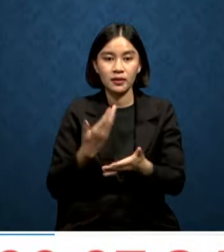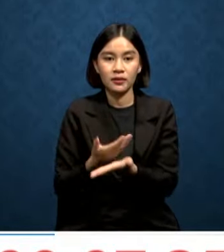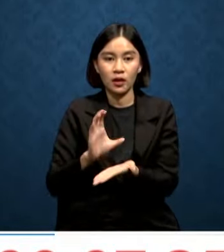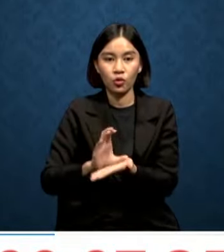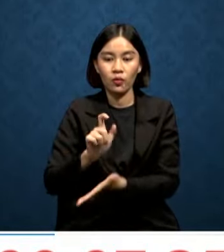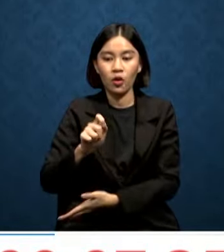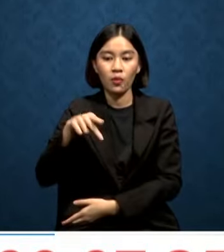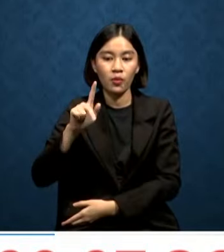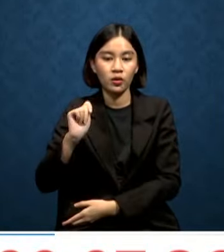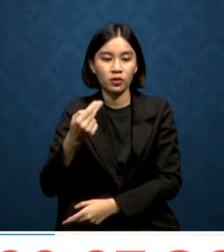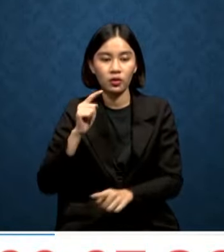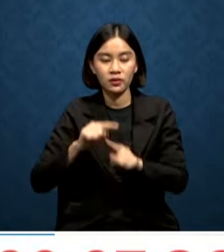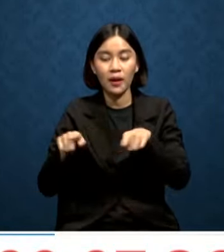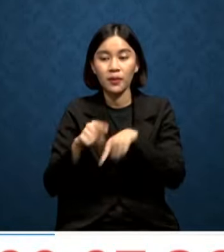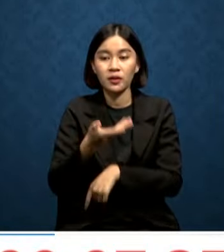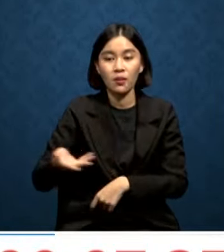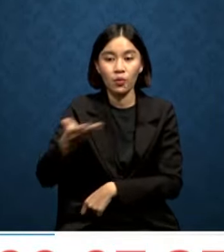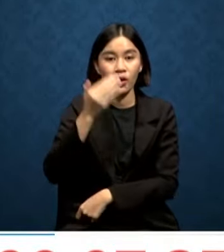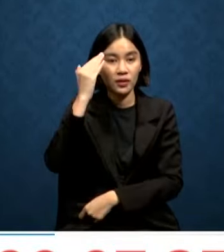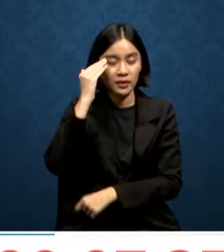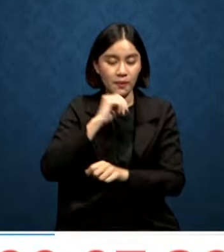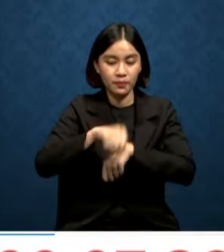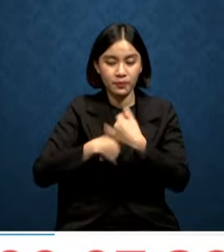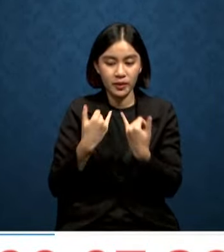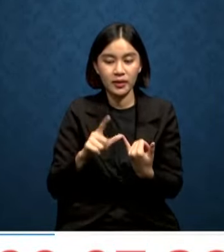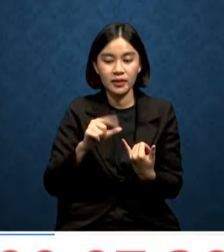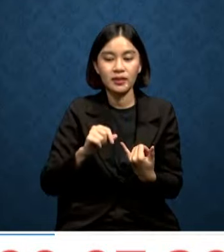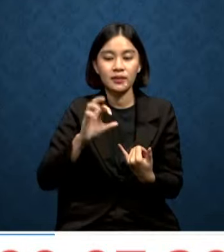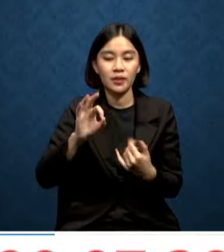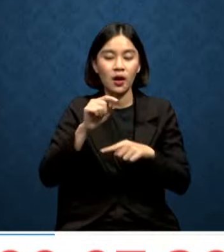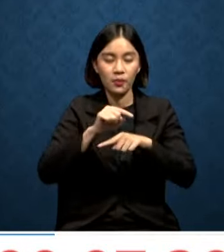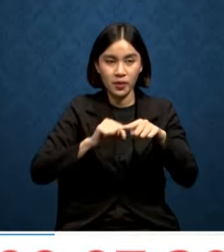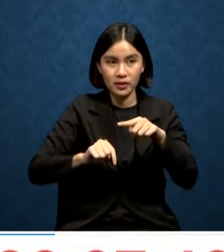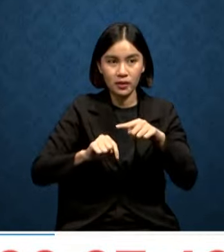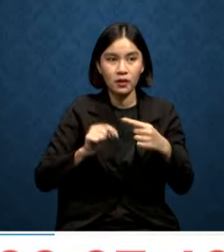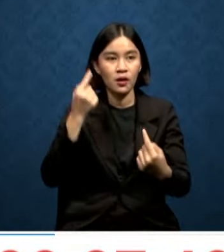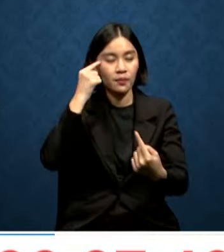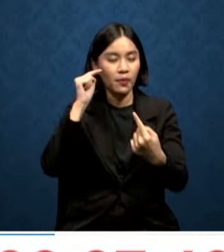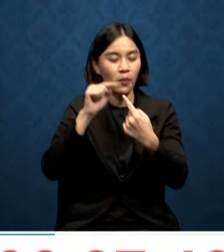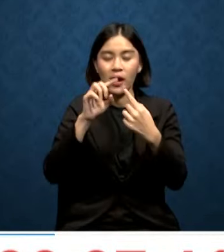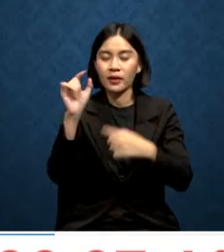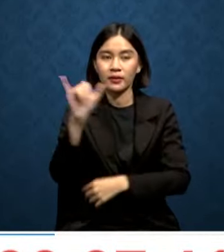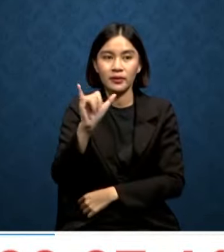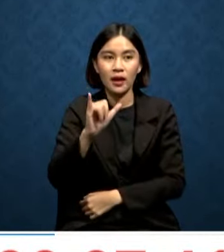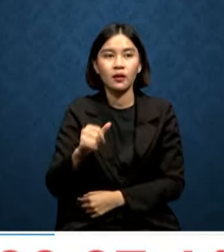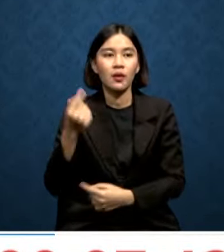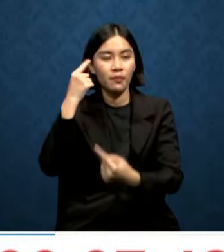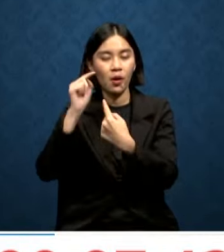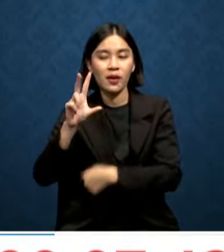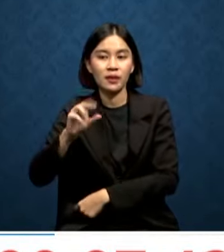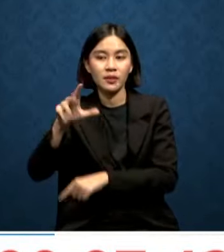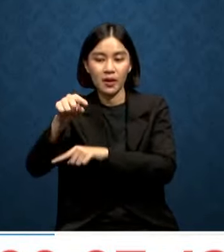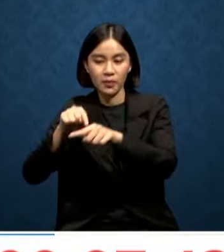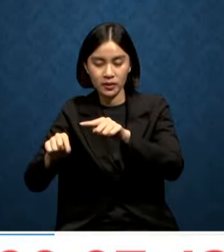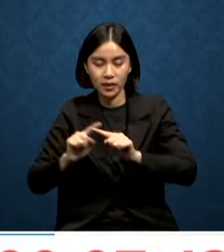ของอปท.ครับก็อย่างที่ท่านได้ทราบปีนี้ตกอยู่ที่ 29% เศษนะครับก็ยังไม่ถึงเป้าหมายที่ 35% แต่อย่างไรก็ต